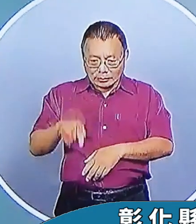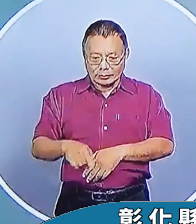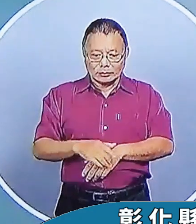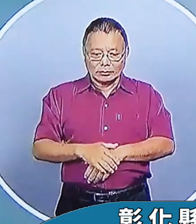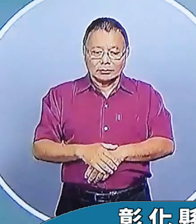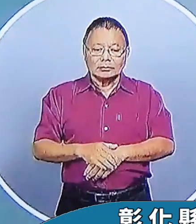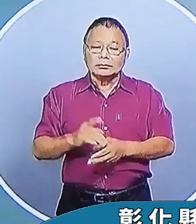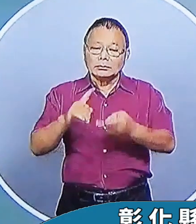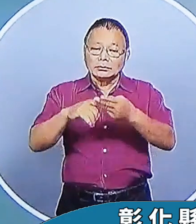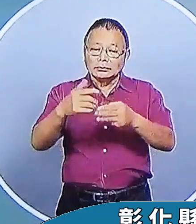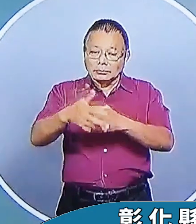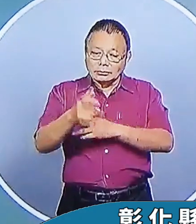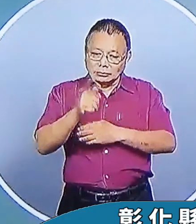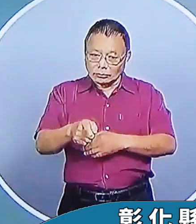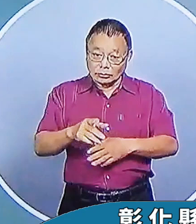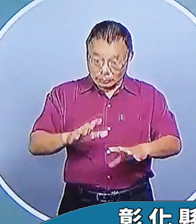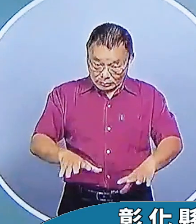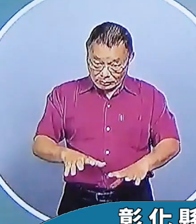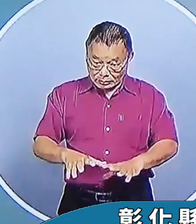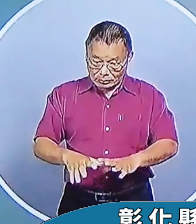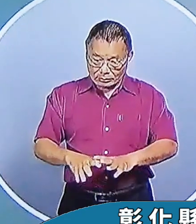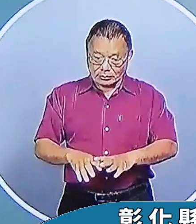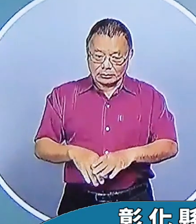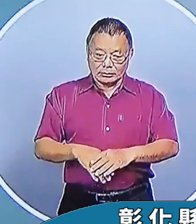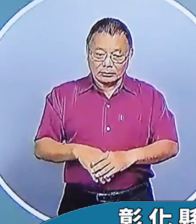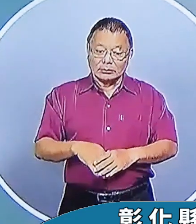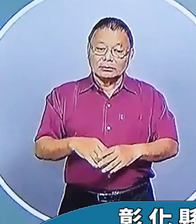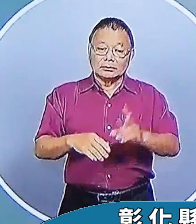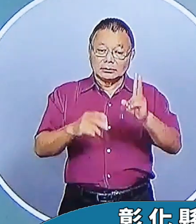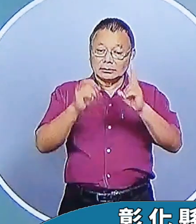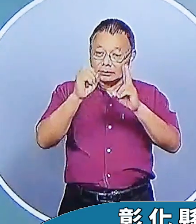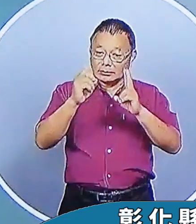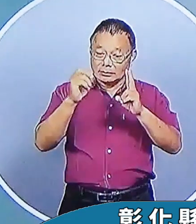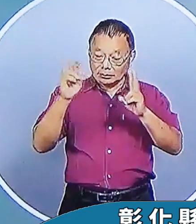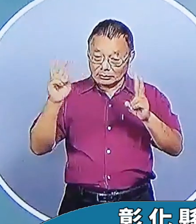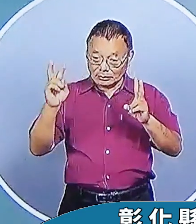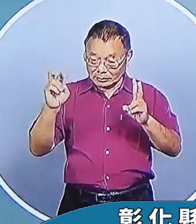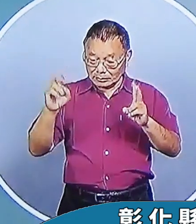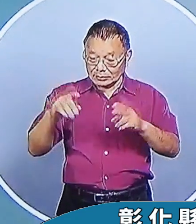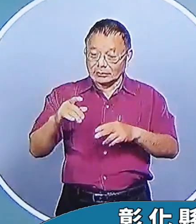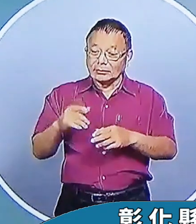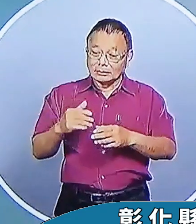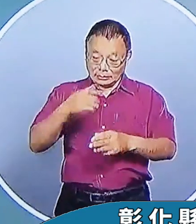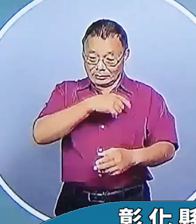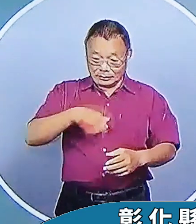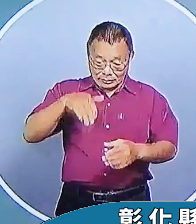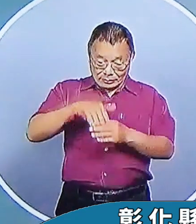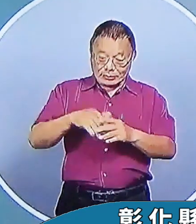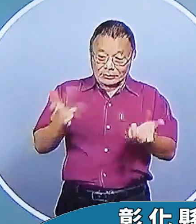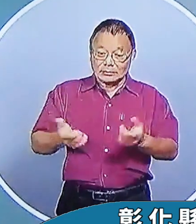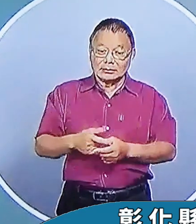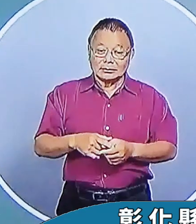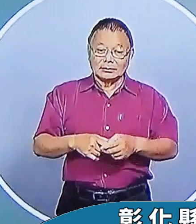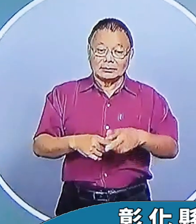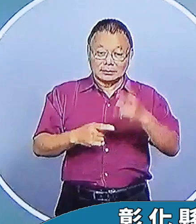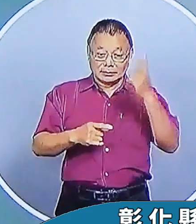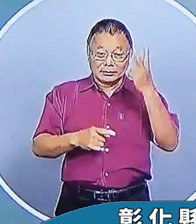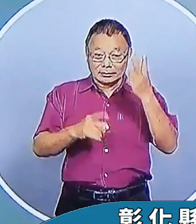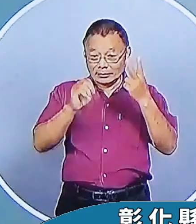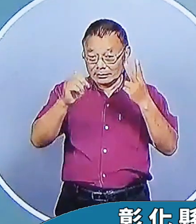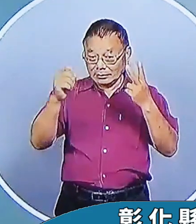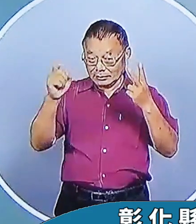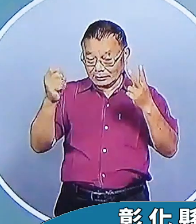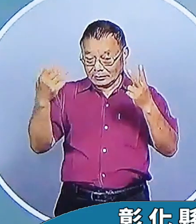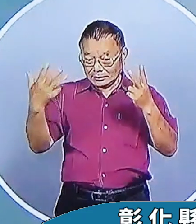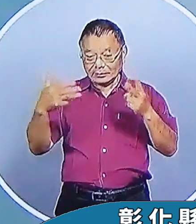甲翁惠碧馆长讲，你今嘛是咧甲2022年的黄秀芳选县长。你不是在跟2018年的